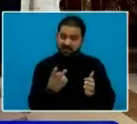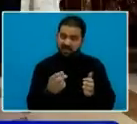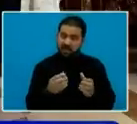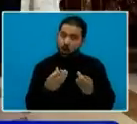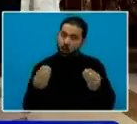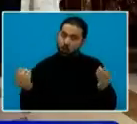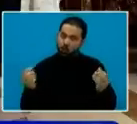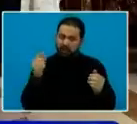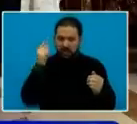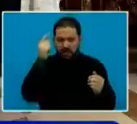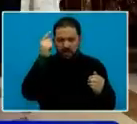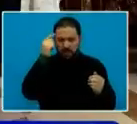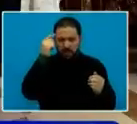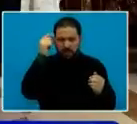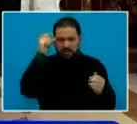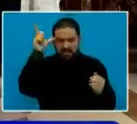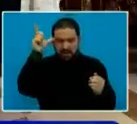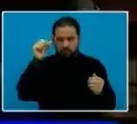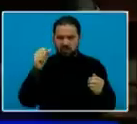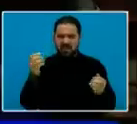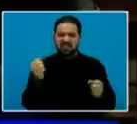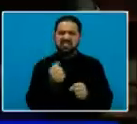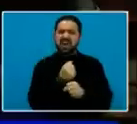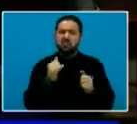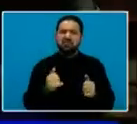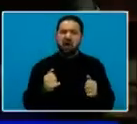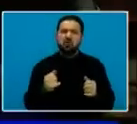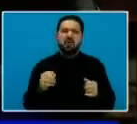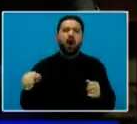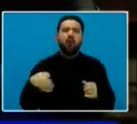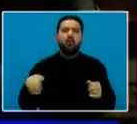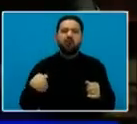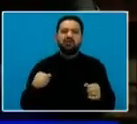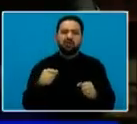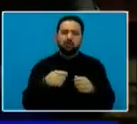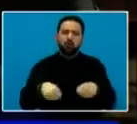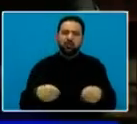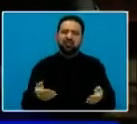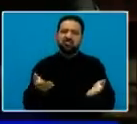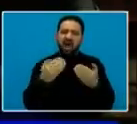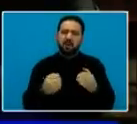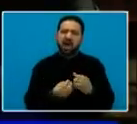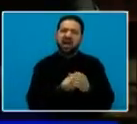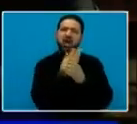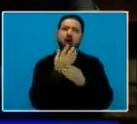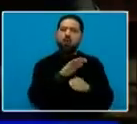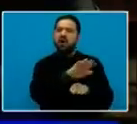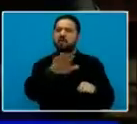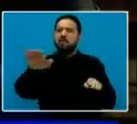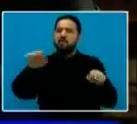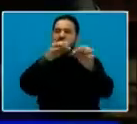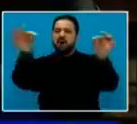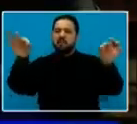cu mult discernământ. S-a creat o modă. Orice apare nou în plan